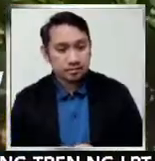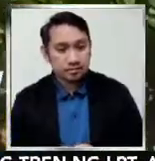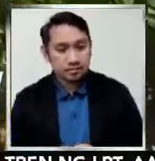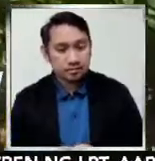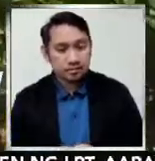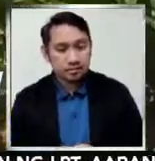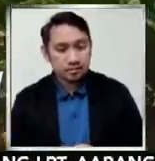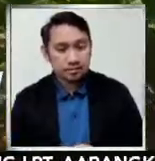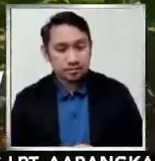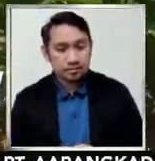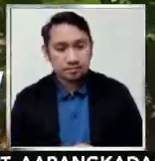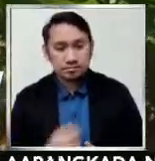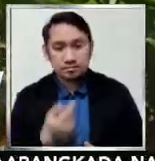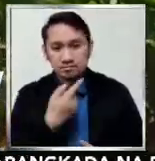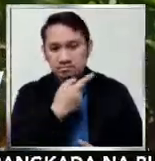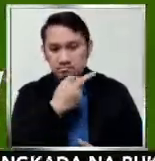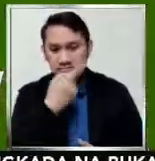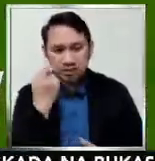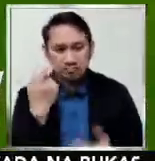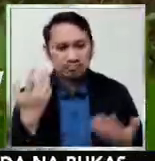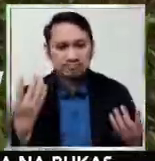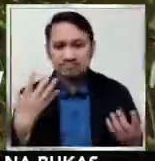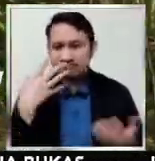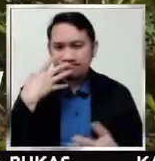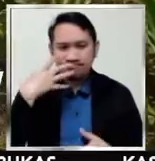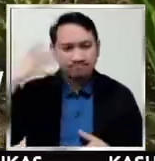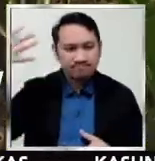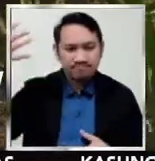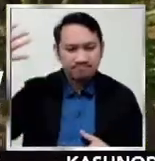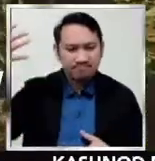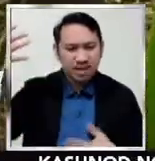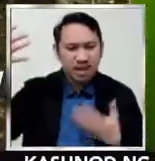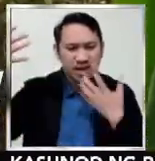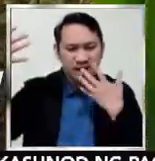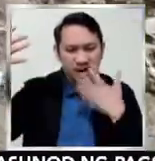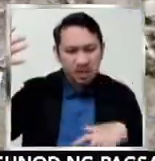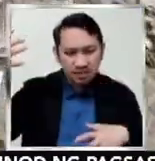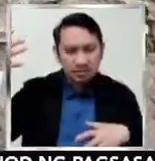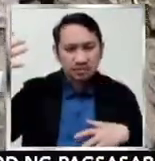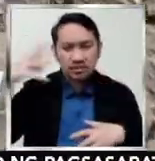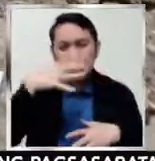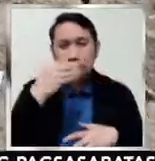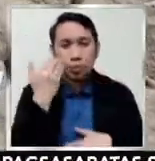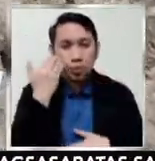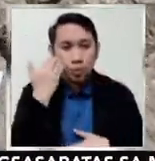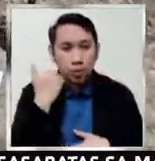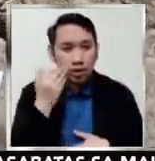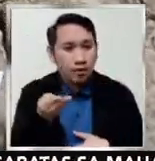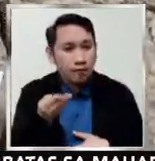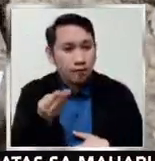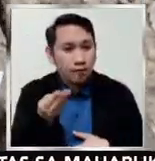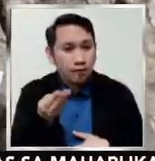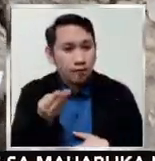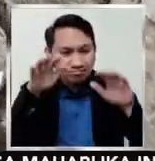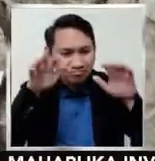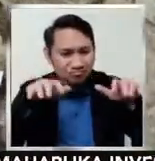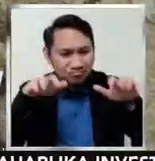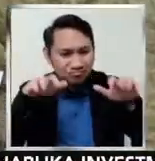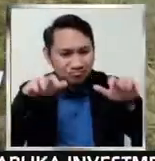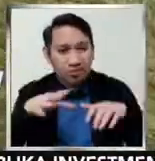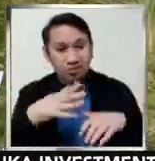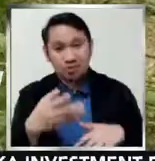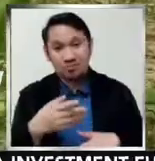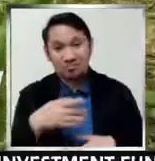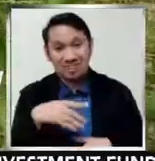Dahil sa sobrang init at nagkukulang na ulan, nagkabitak-bitak na ang lupa at